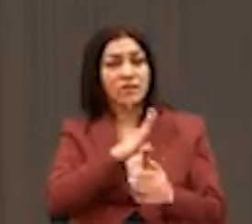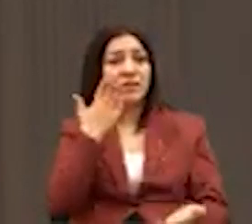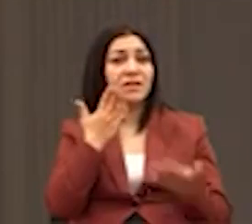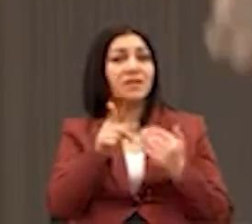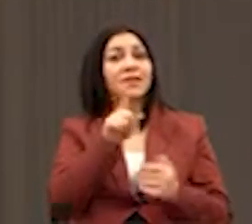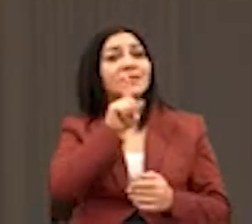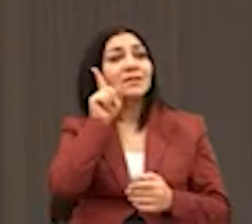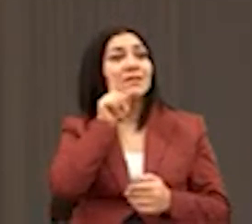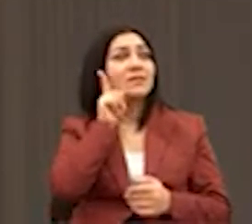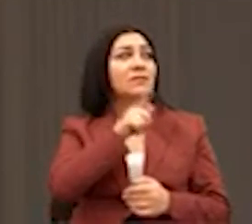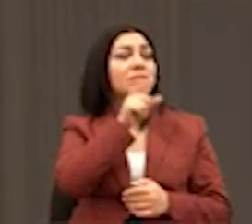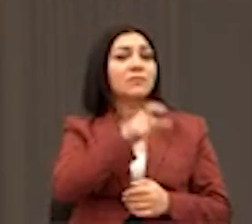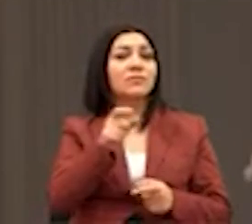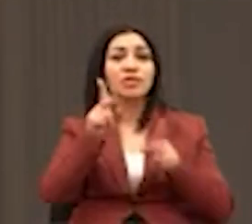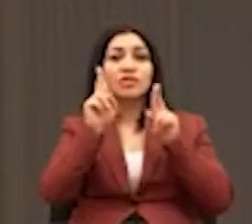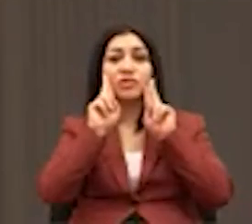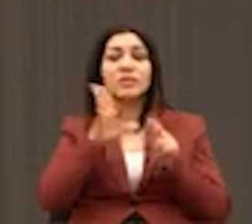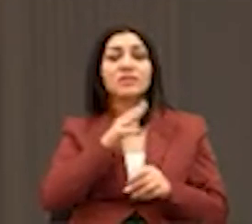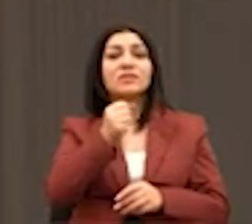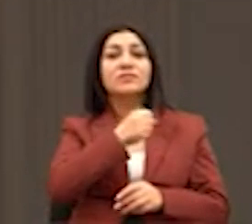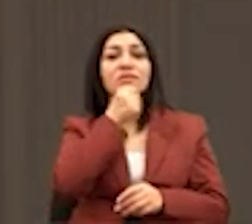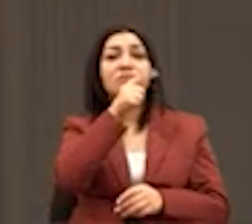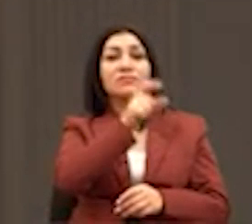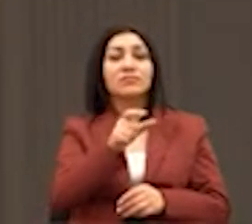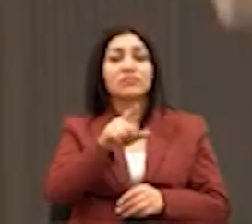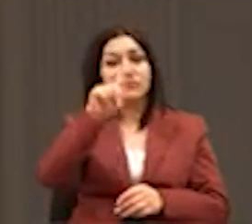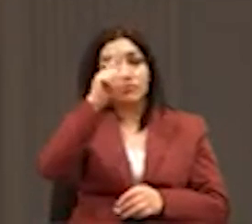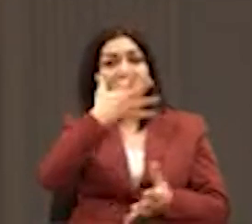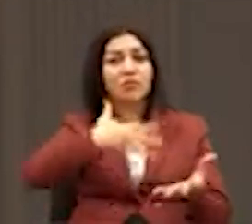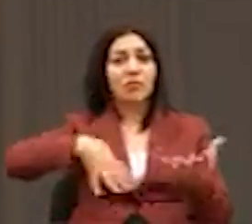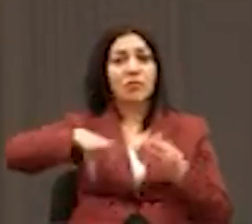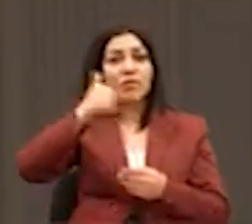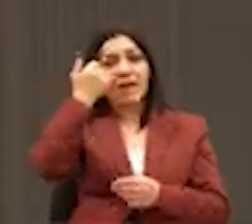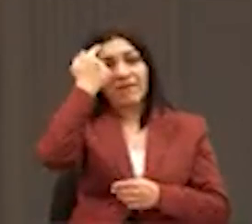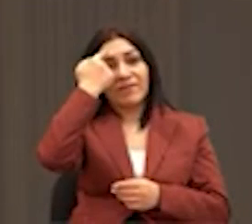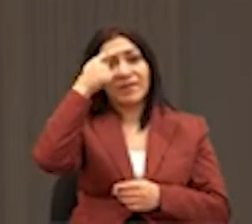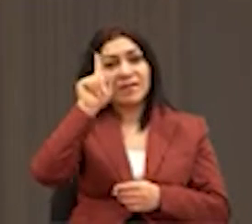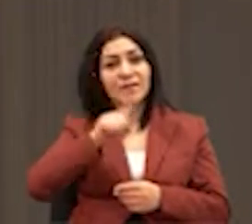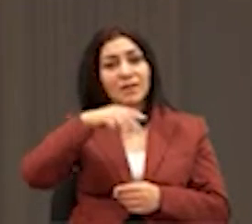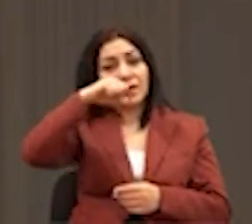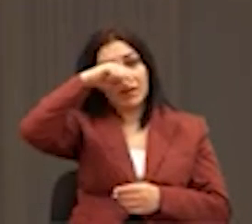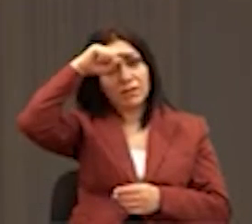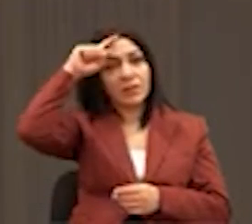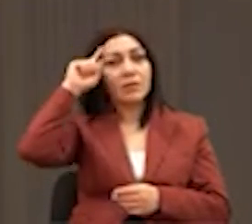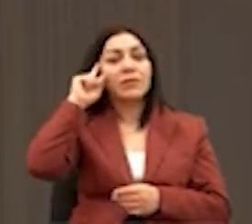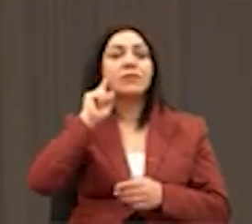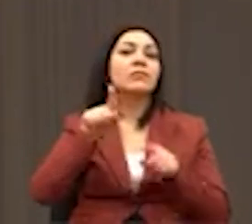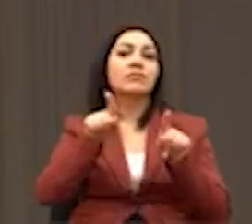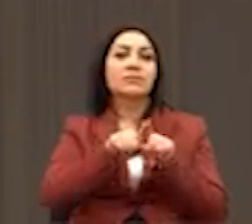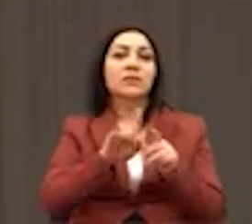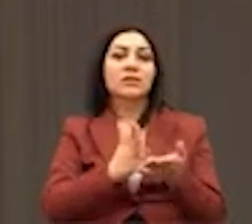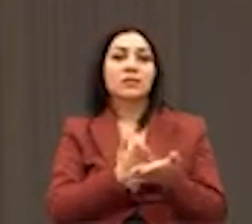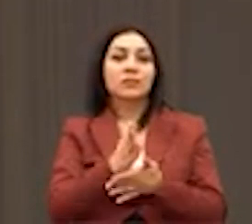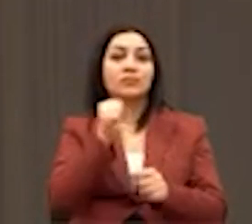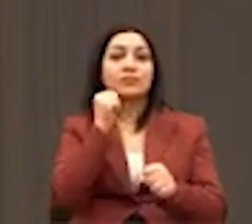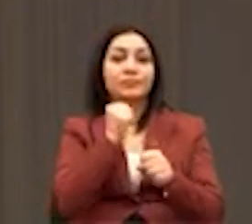սերունդը չգիտի, այստեղ գրեթե իմ հասակակիցներ են, բոլորը գիտեն, Ադրբեջանը այդ քաղաքականությունը վարում էր